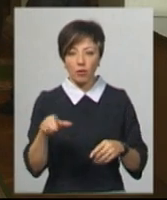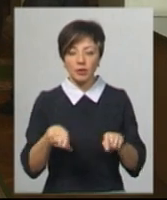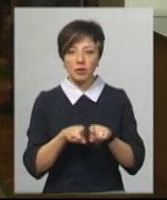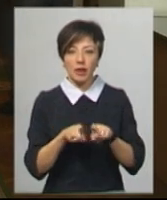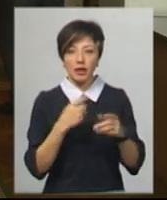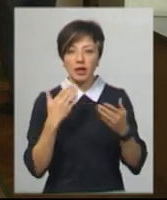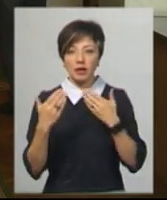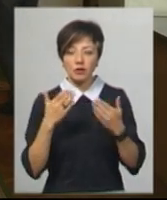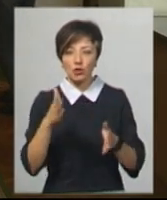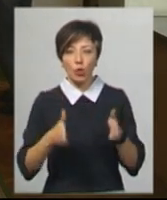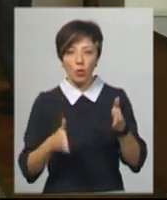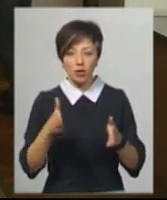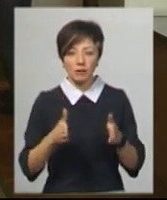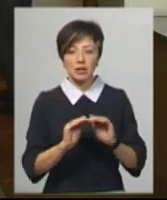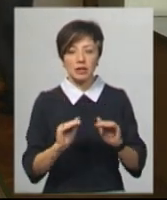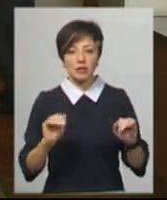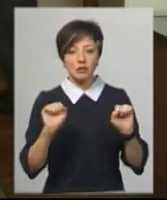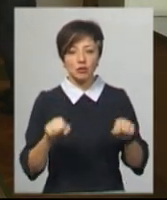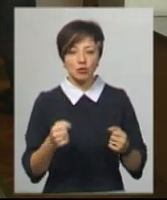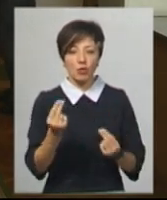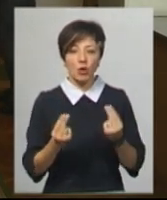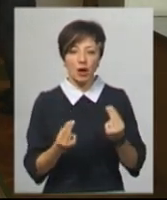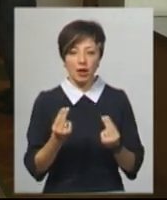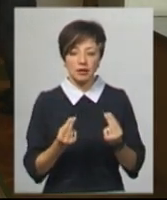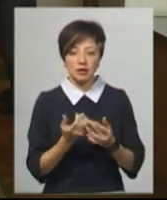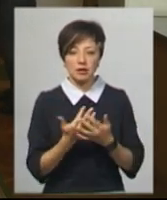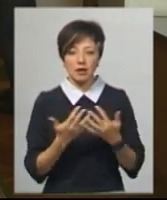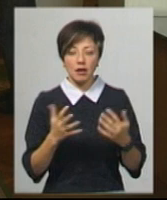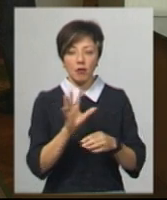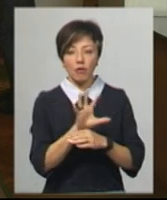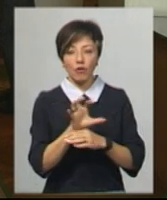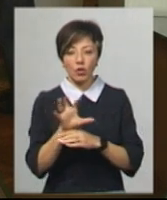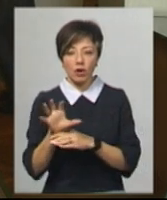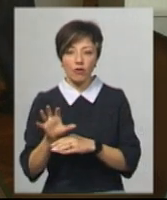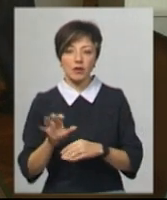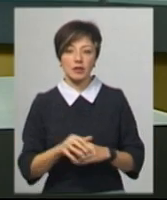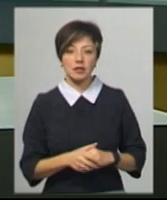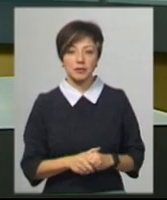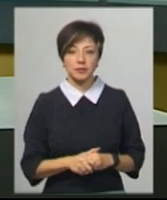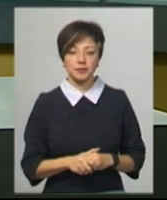-велетнями, дітки зможуть і погратися в ігри, і пофотографуватися».